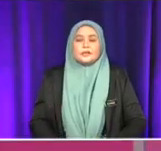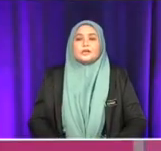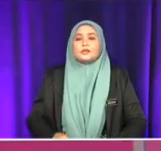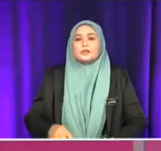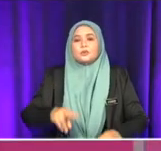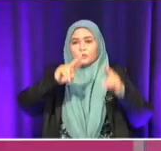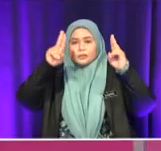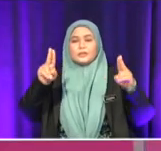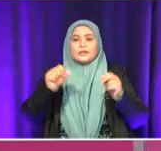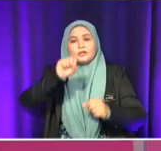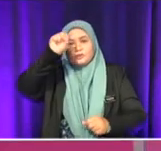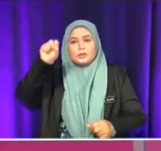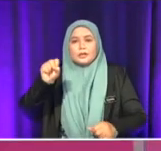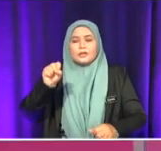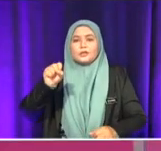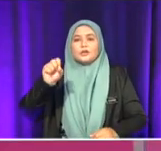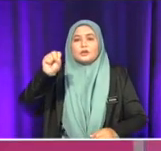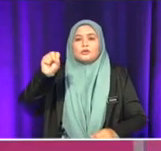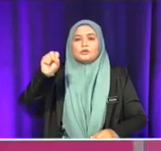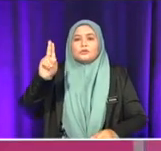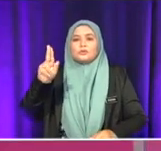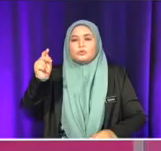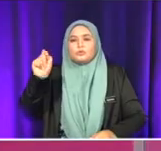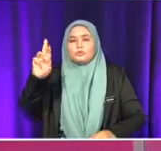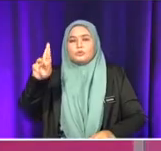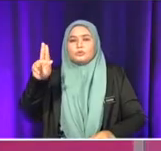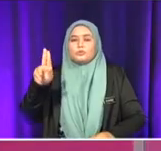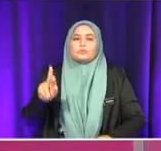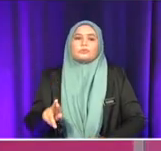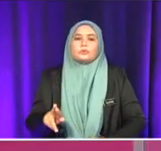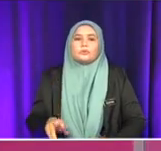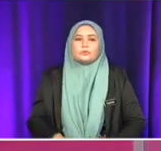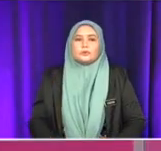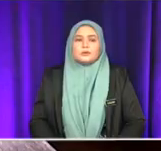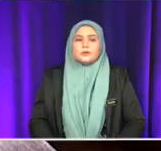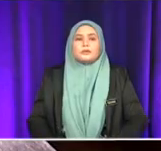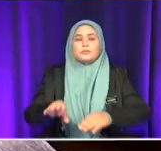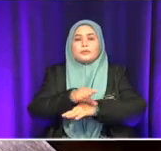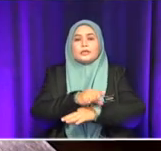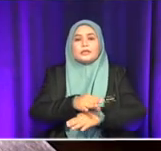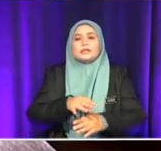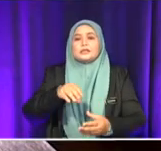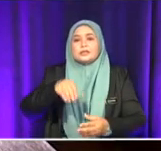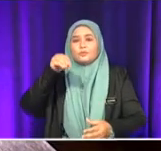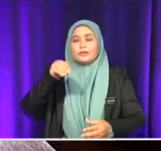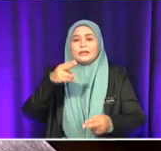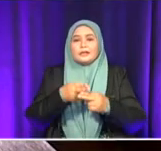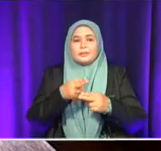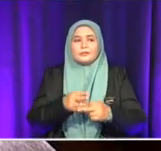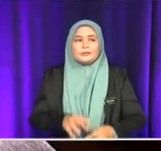tapi sebelum itu iman kita akan menggunakan kakak tangan ini kita menggunakan cabutan nama